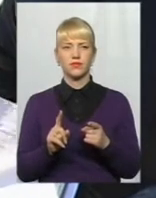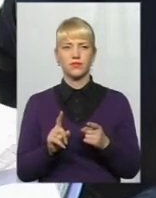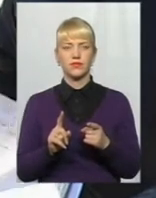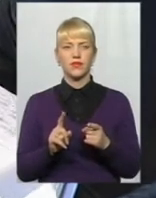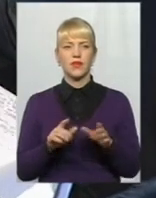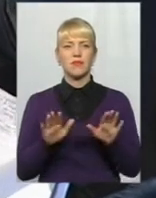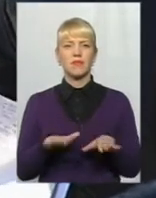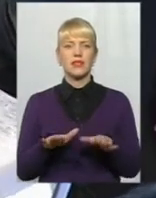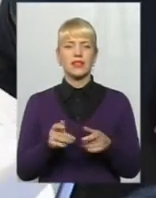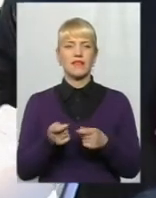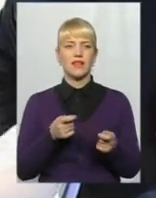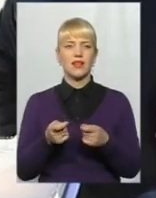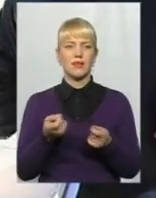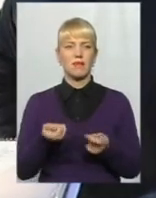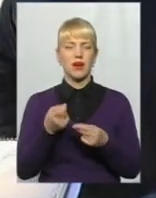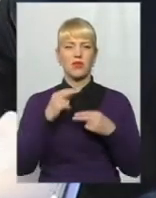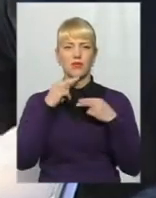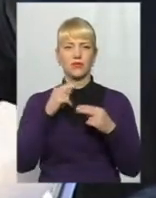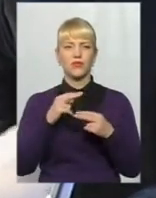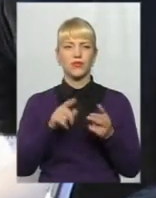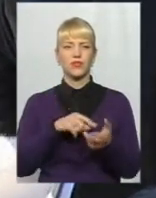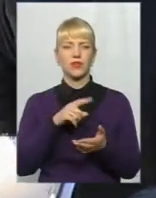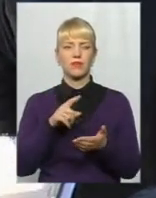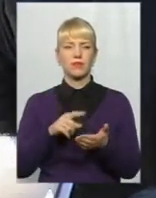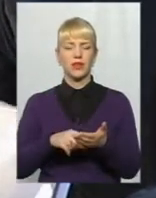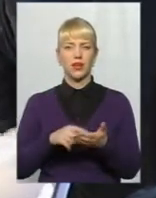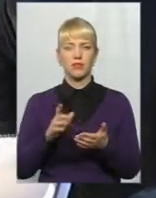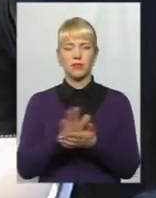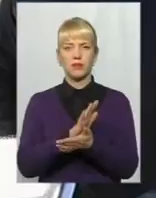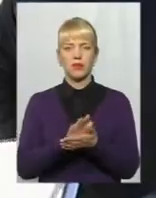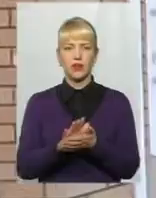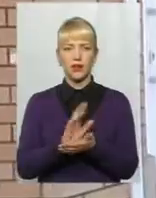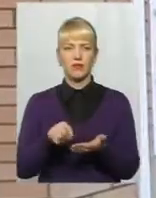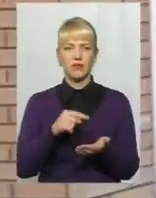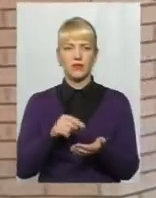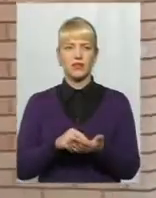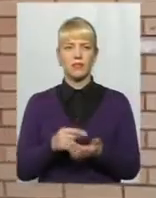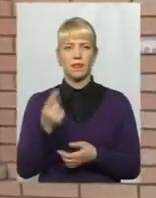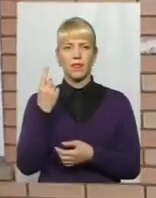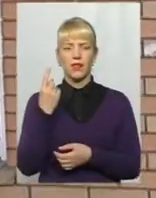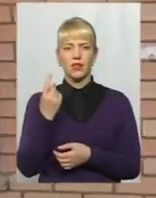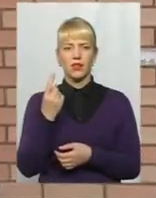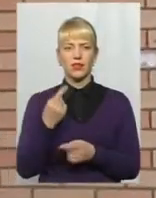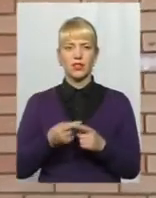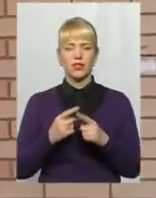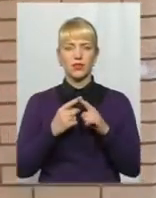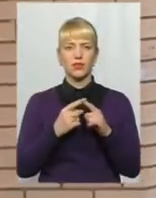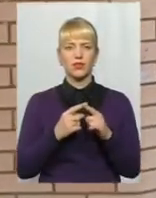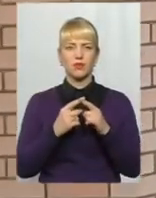місцеві власті мало уваги уділяють от, прибиранню в городі. Одне супроводжує